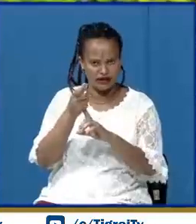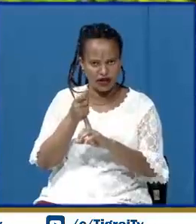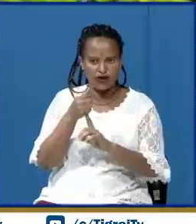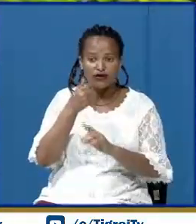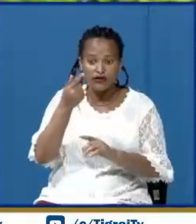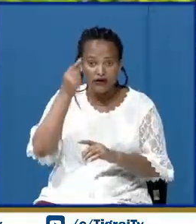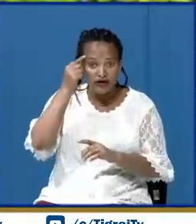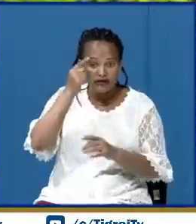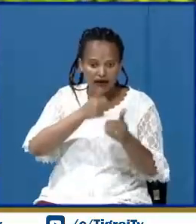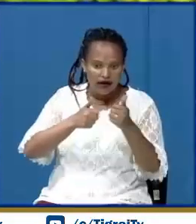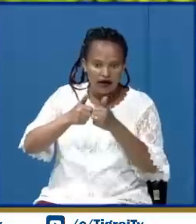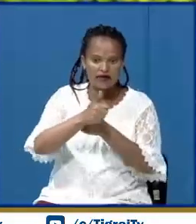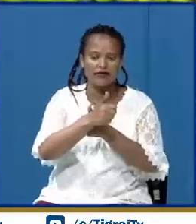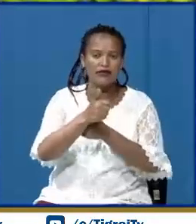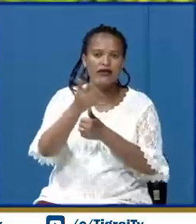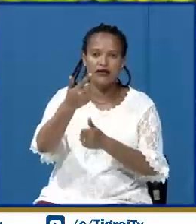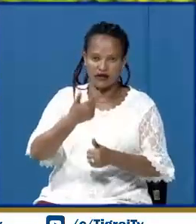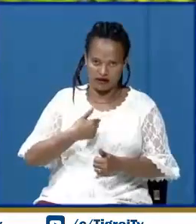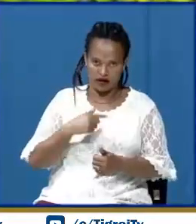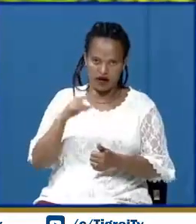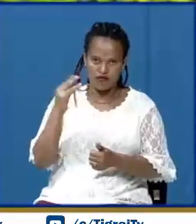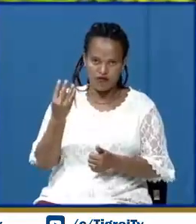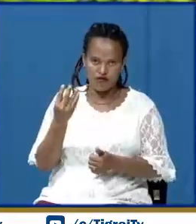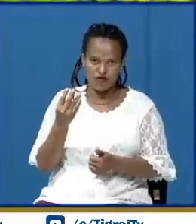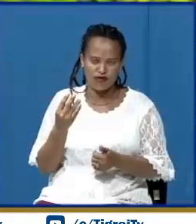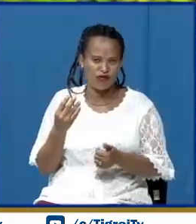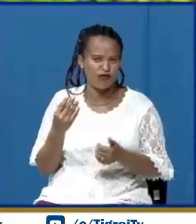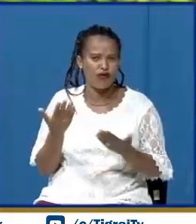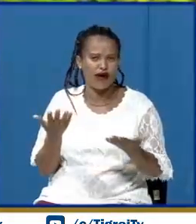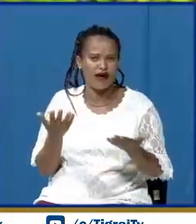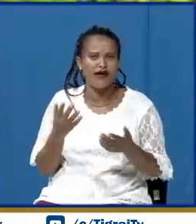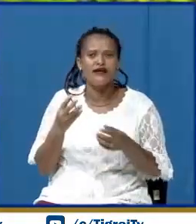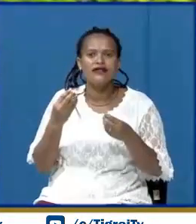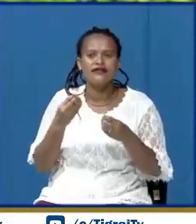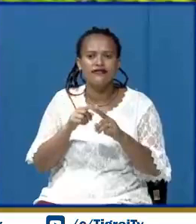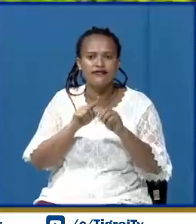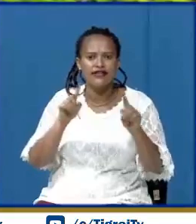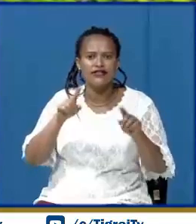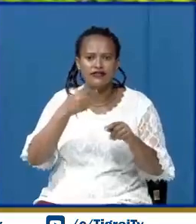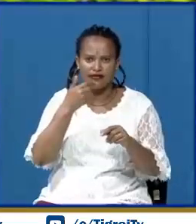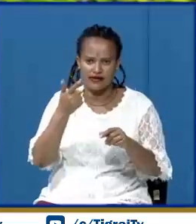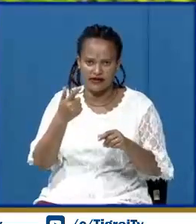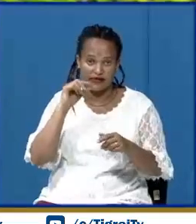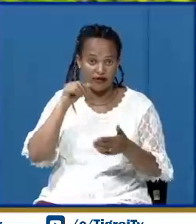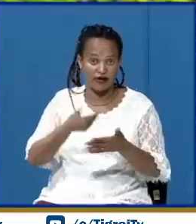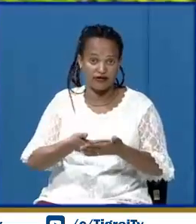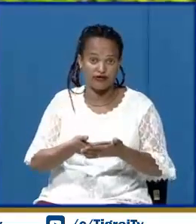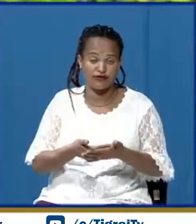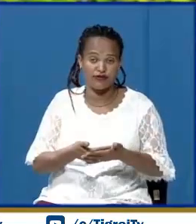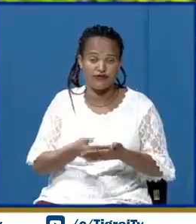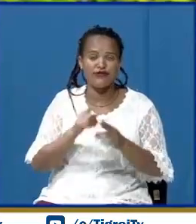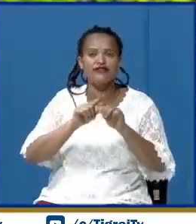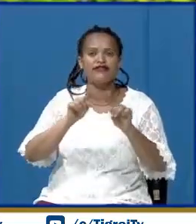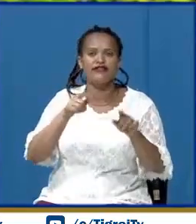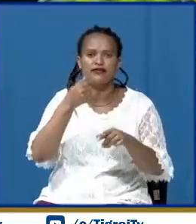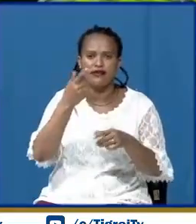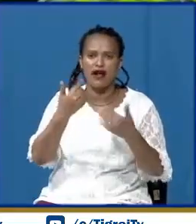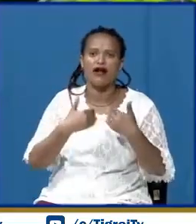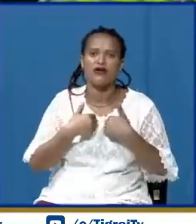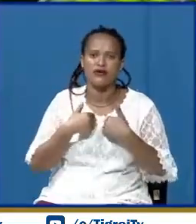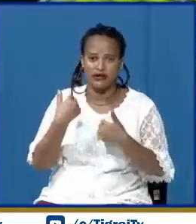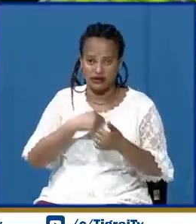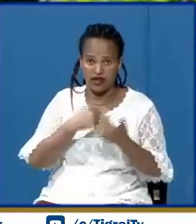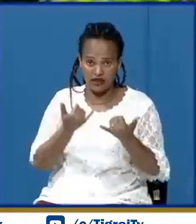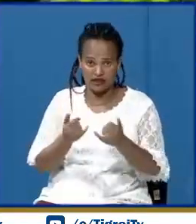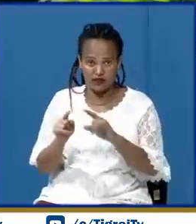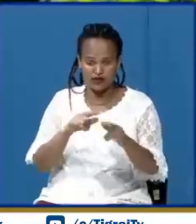ክትነግረን ዝሓሰብካስ ቀዲመን ይነግራኻ እሞ ሰቂሉ ፍልይ ዝበለ ኣብ ደቂ ኣንስትዮ ፍልይ ዝበለ ኣለዎን እዩ ንሕና